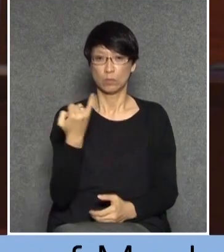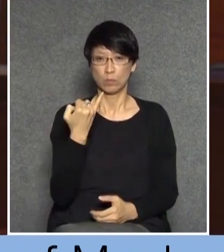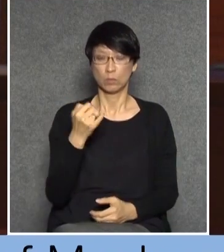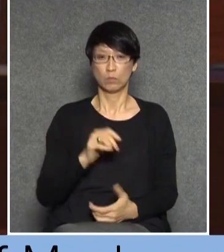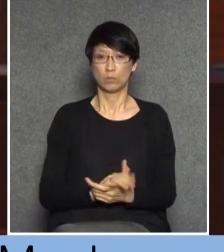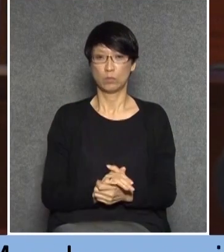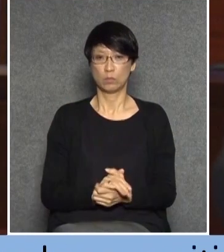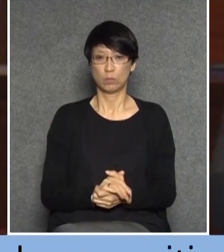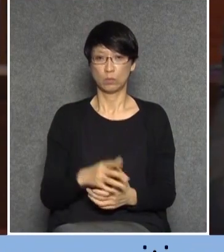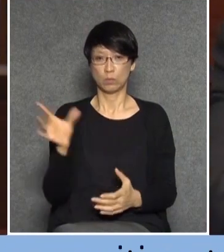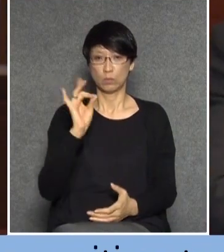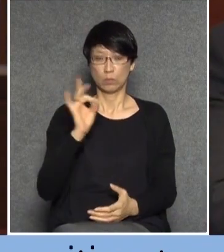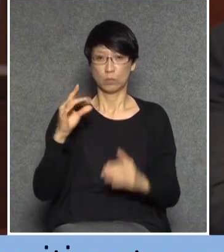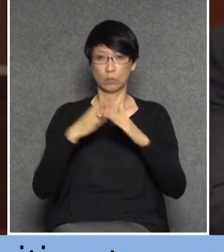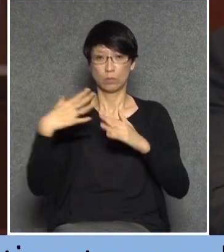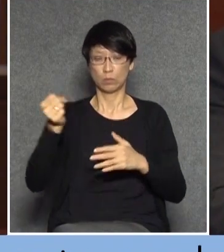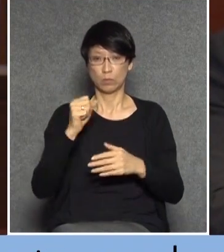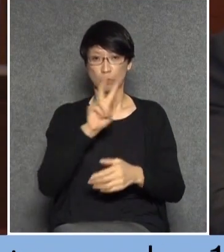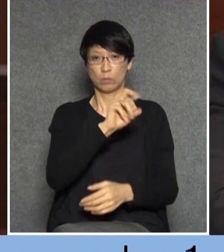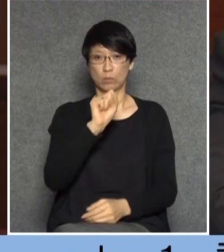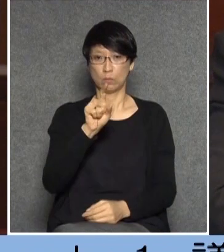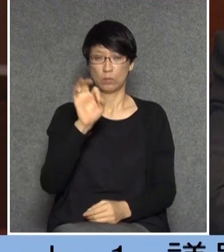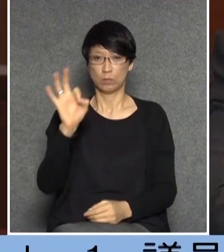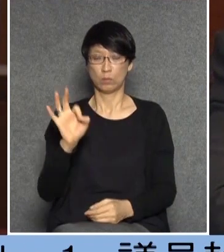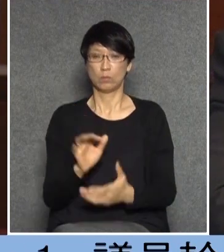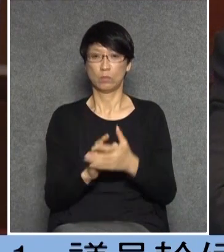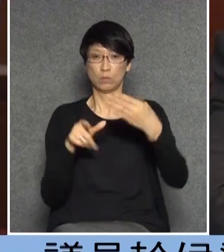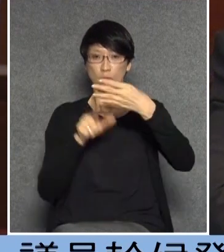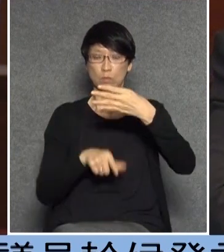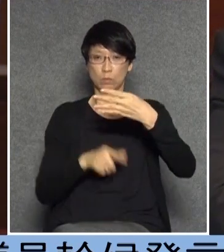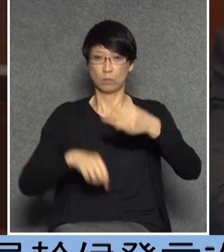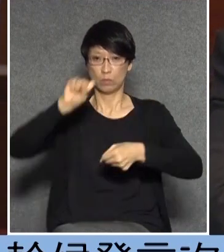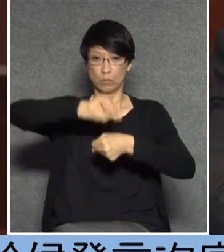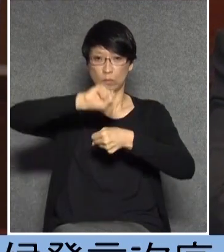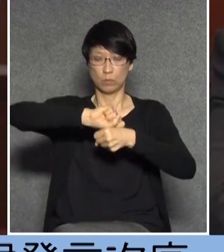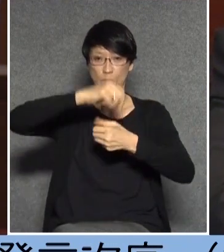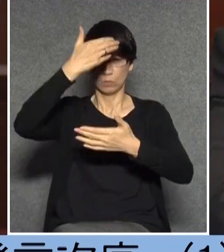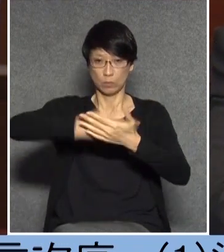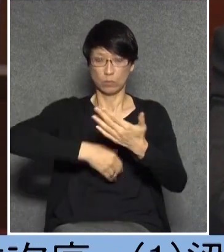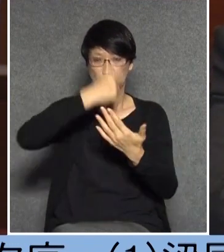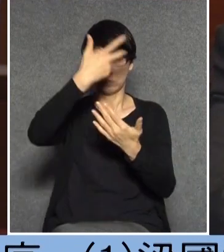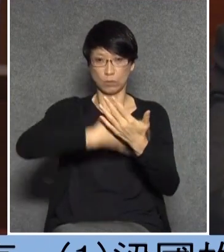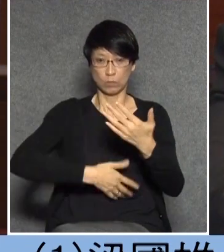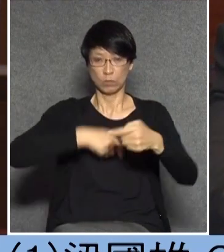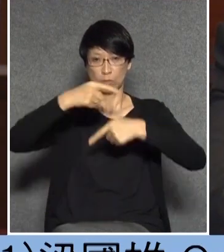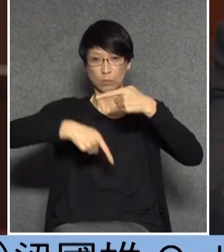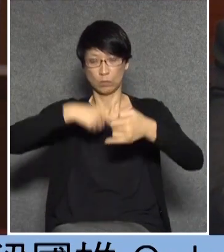良2013年4月一電台節目解釋可加可減新機制談判的結果的時候